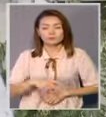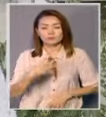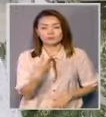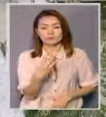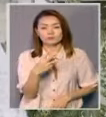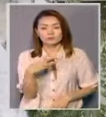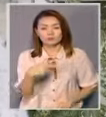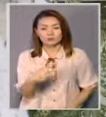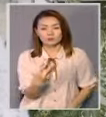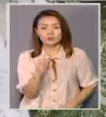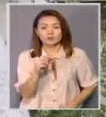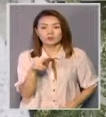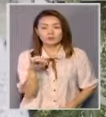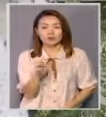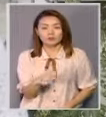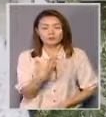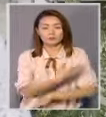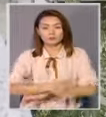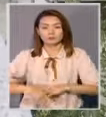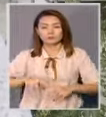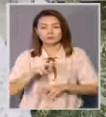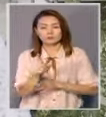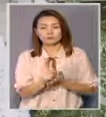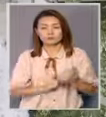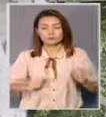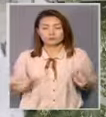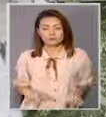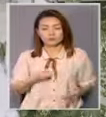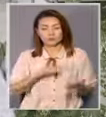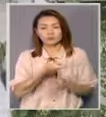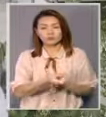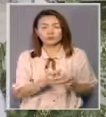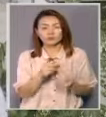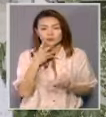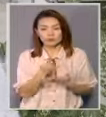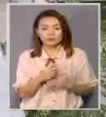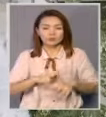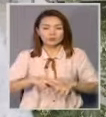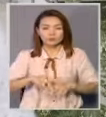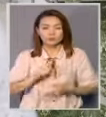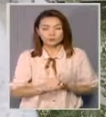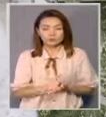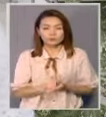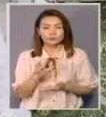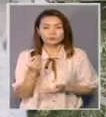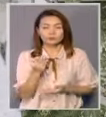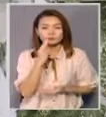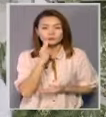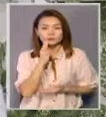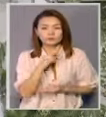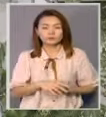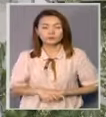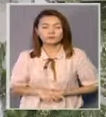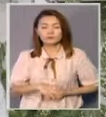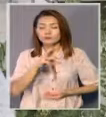23-ші үйге барып, өтініш бере алады. Өтініш бергенде өзінен бірге банағы жеке куәландыратын куәлігі болу керек, табысы туралы